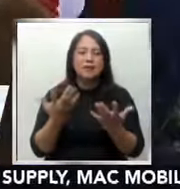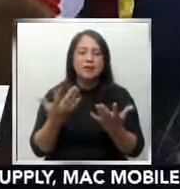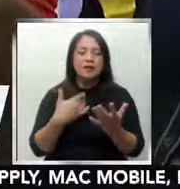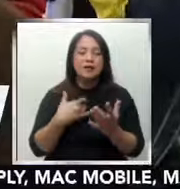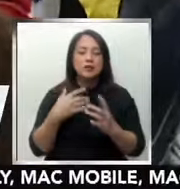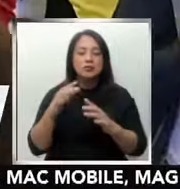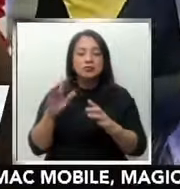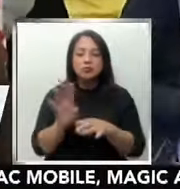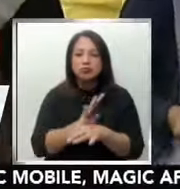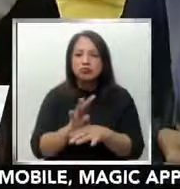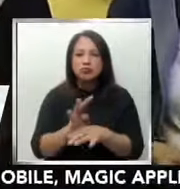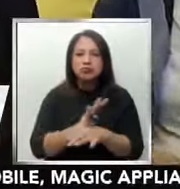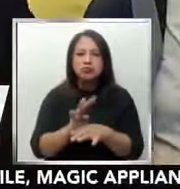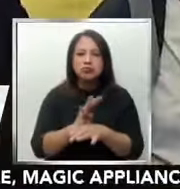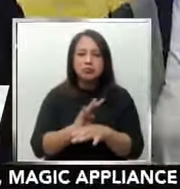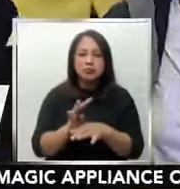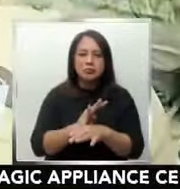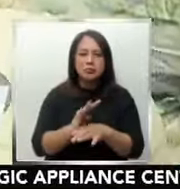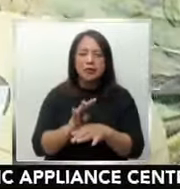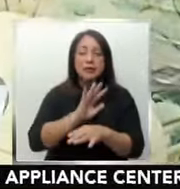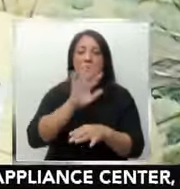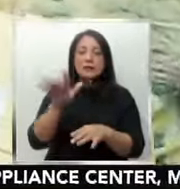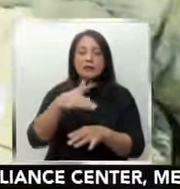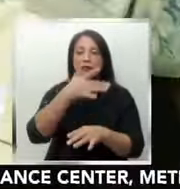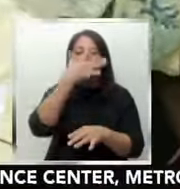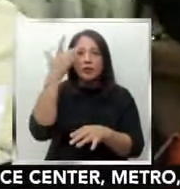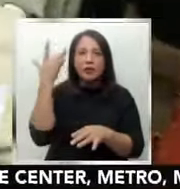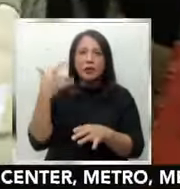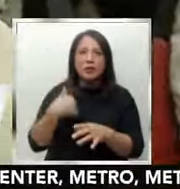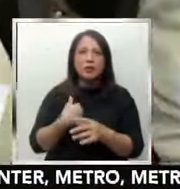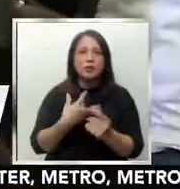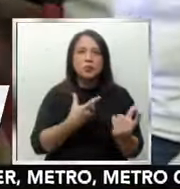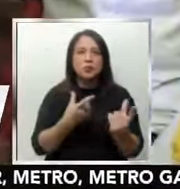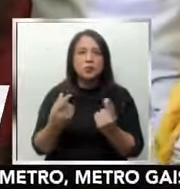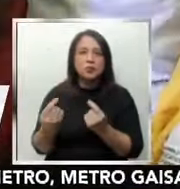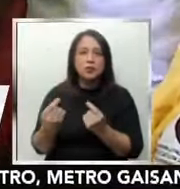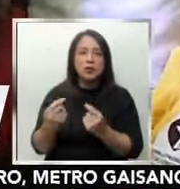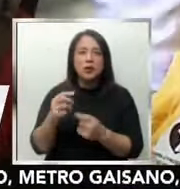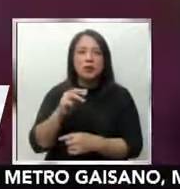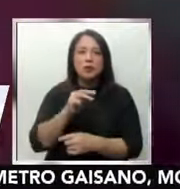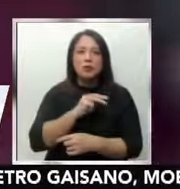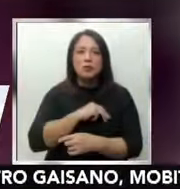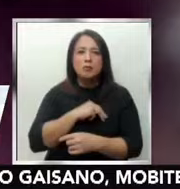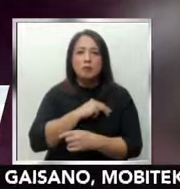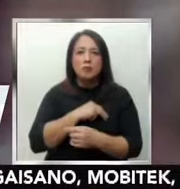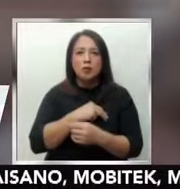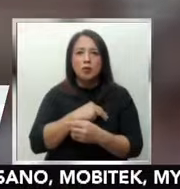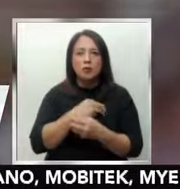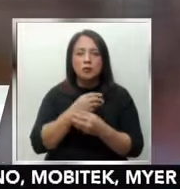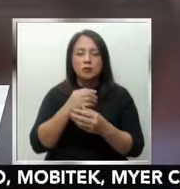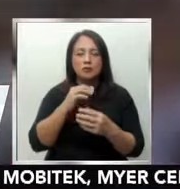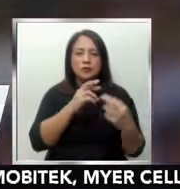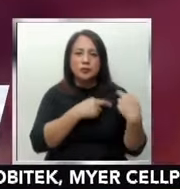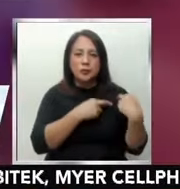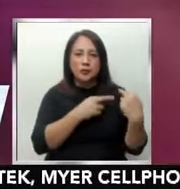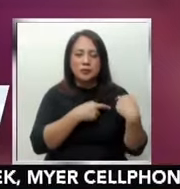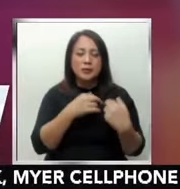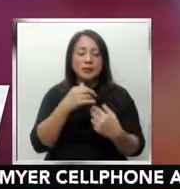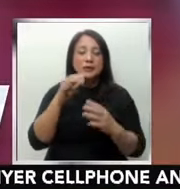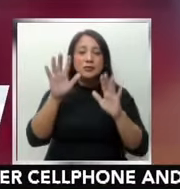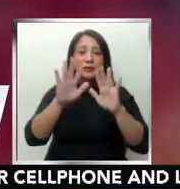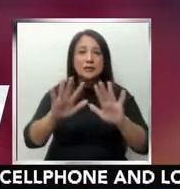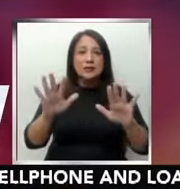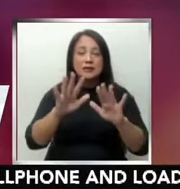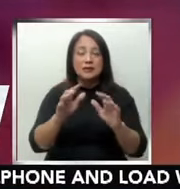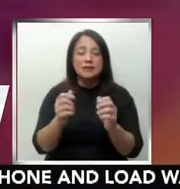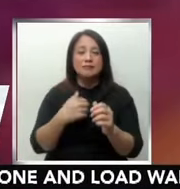Hindi naman daw niya kinakalimutan ang tinatawag niyang moral obligations noong Linggo isa si Andrea